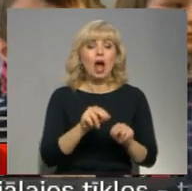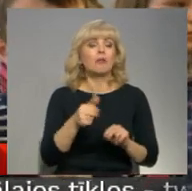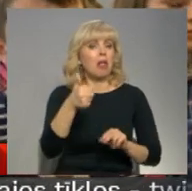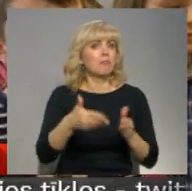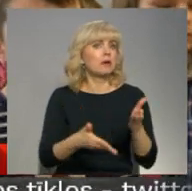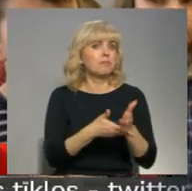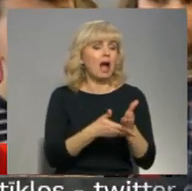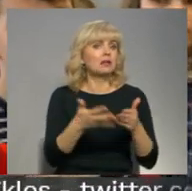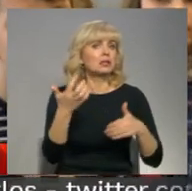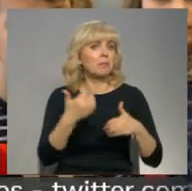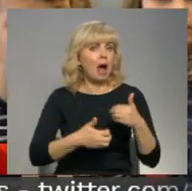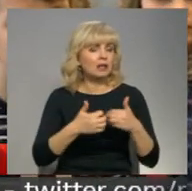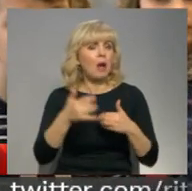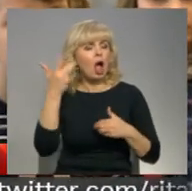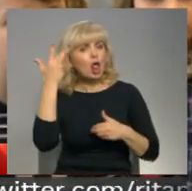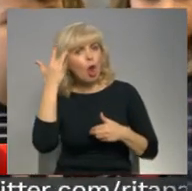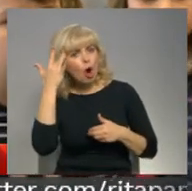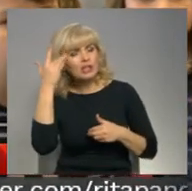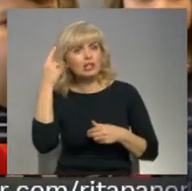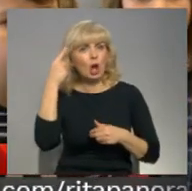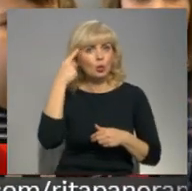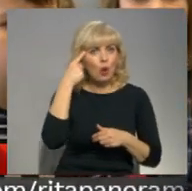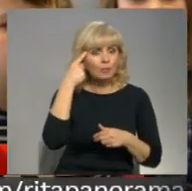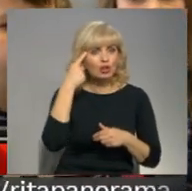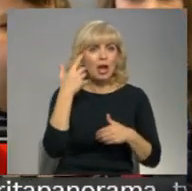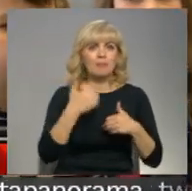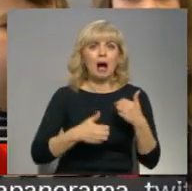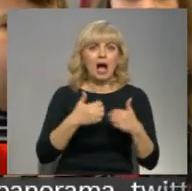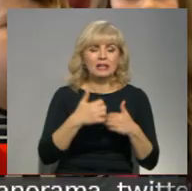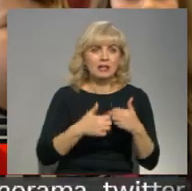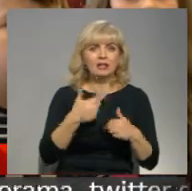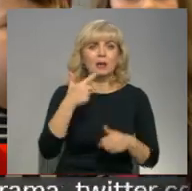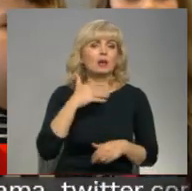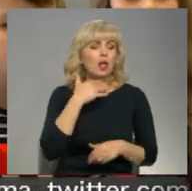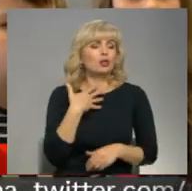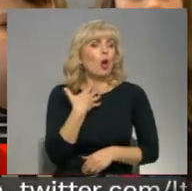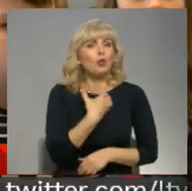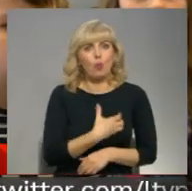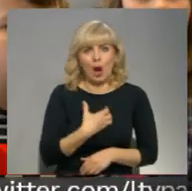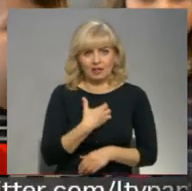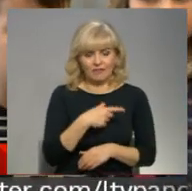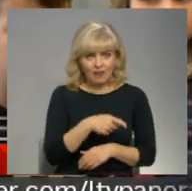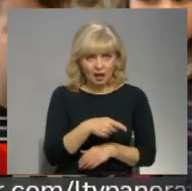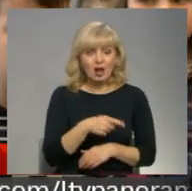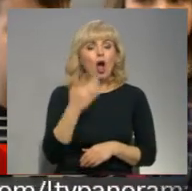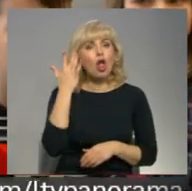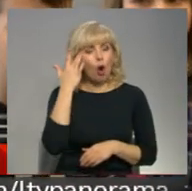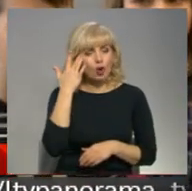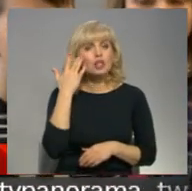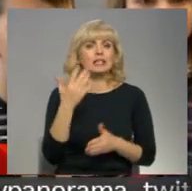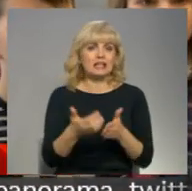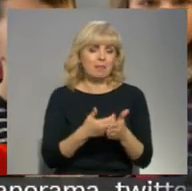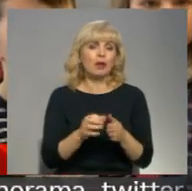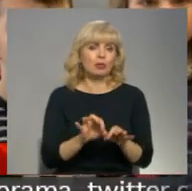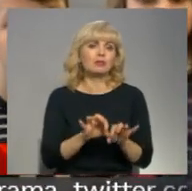matemātikā, jo tur ir loģiskā domāšana, un šahā, matemātikā 7. Klasē ļoti vaļ. Kā loģisko domāšanu, jo